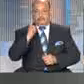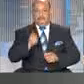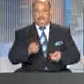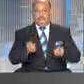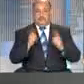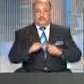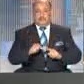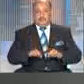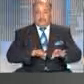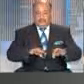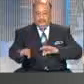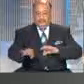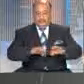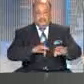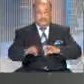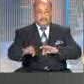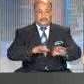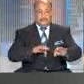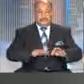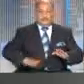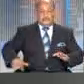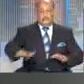برد جرجيش إن شاء الله توا